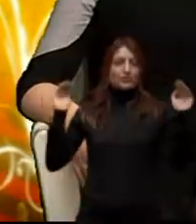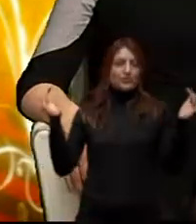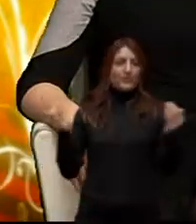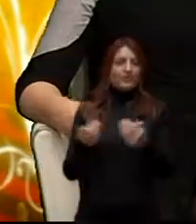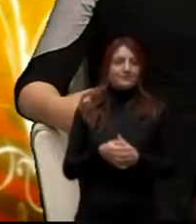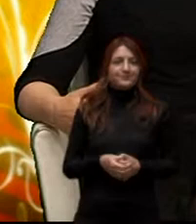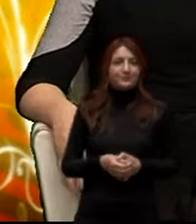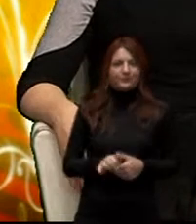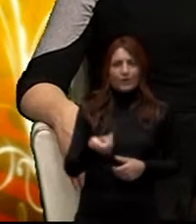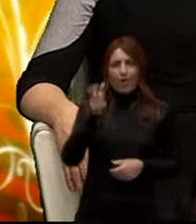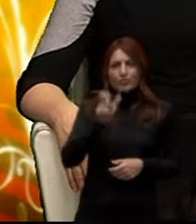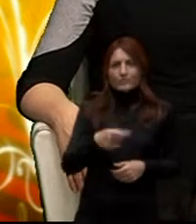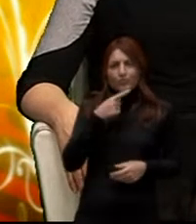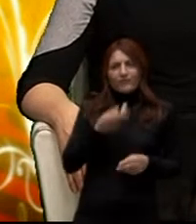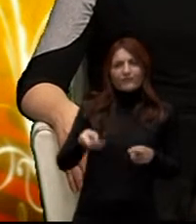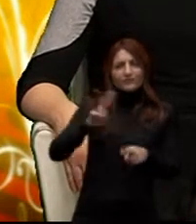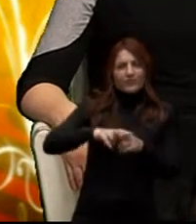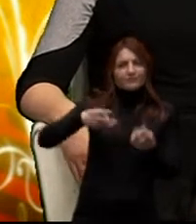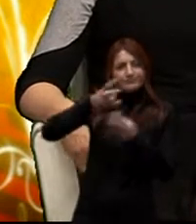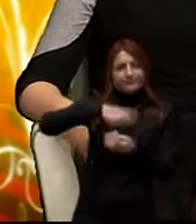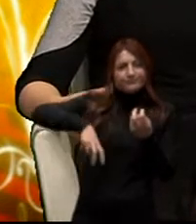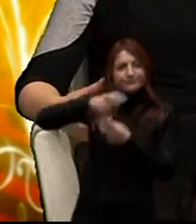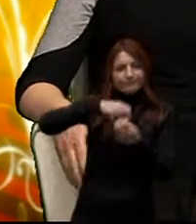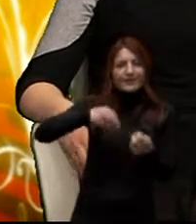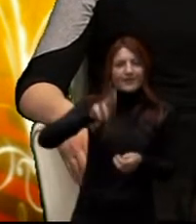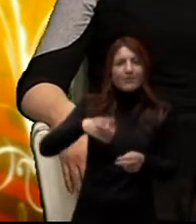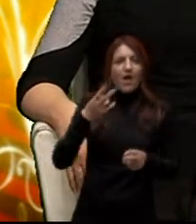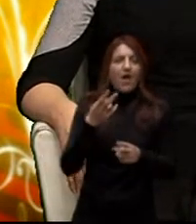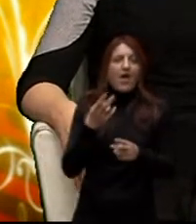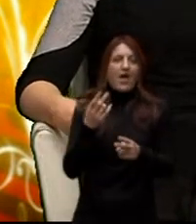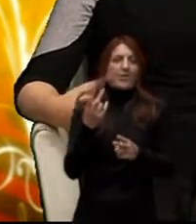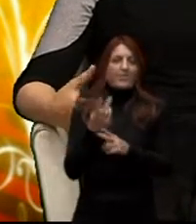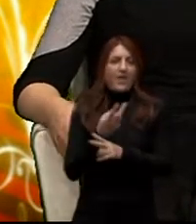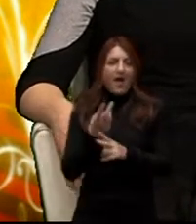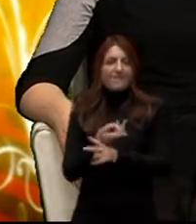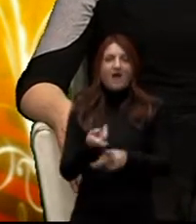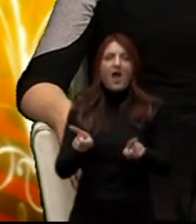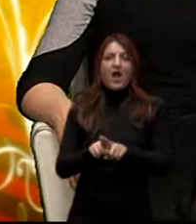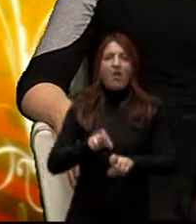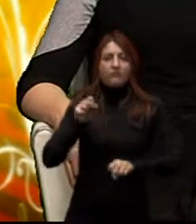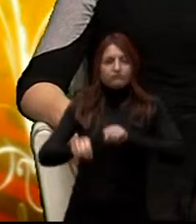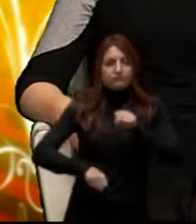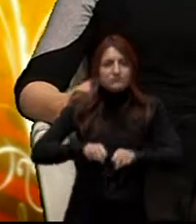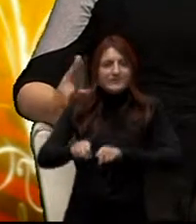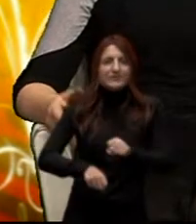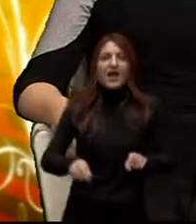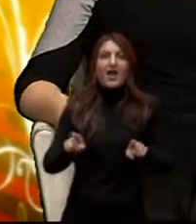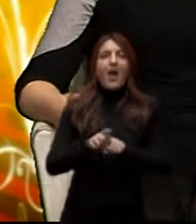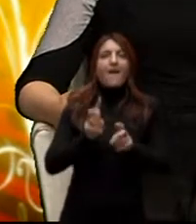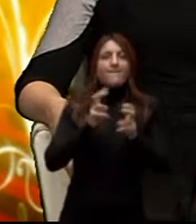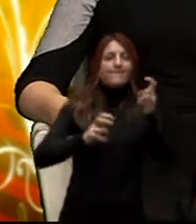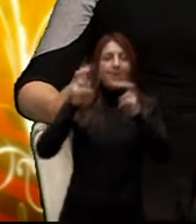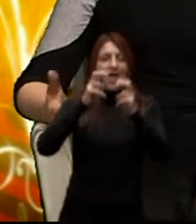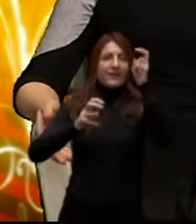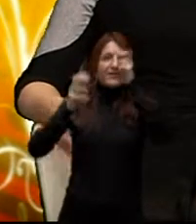znamo da osobe koje se više kreću jel, i imaju naviku aerobnog pokretanja, kao što je vožnja bicikla, planinarenje, ne znam,